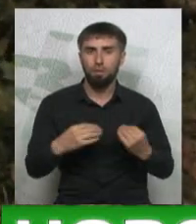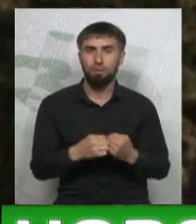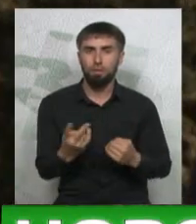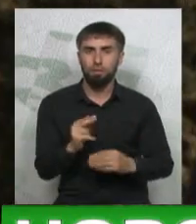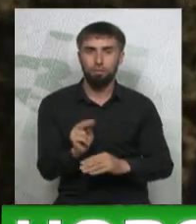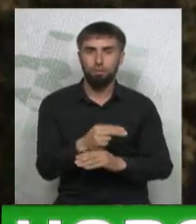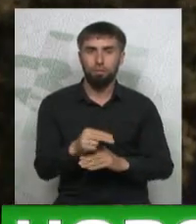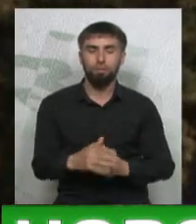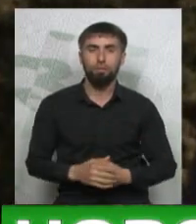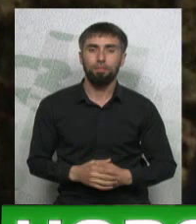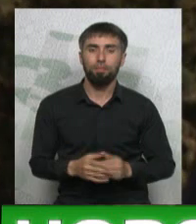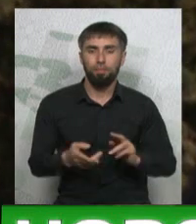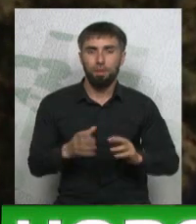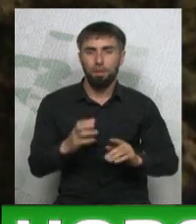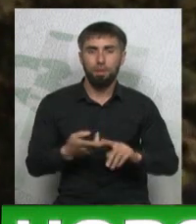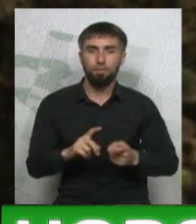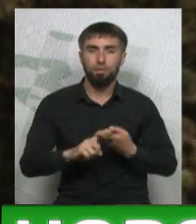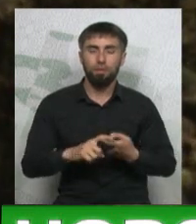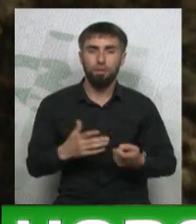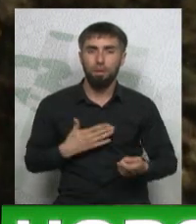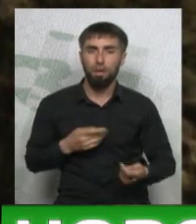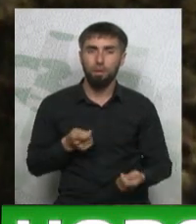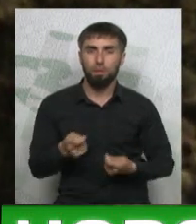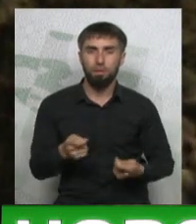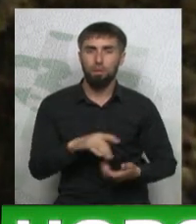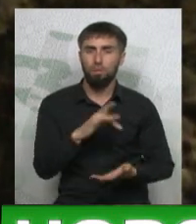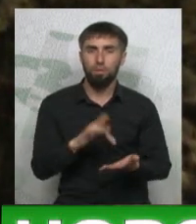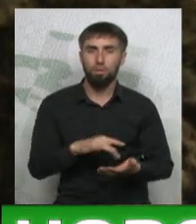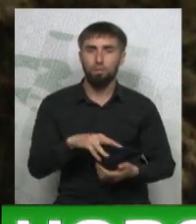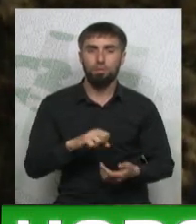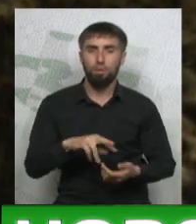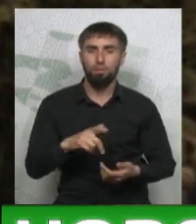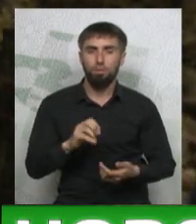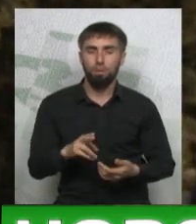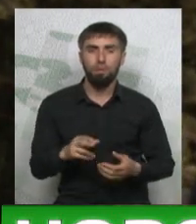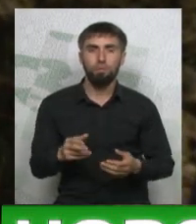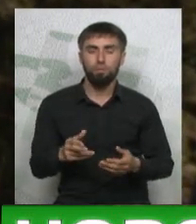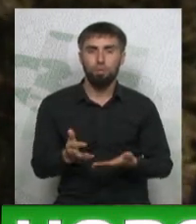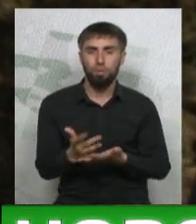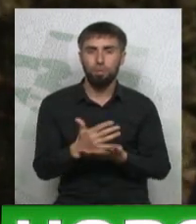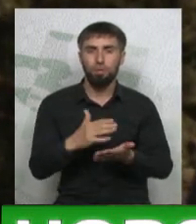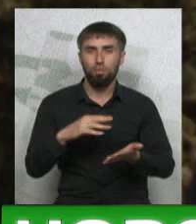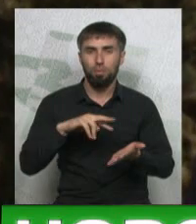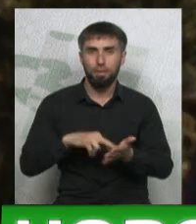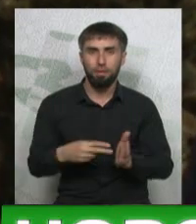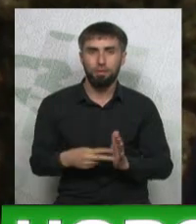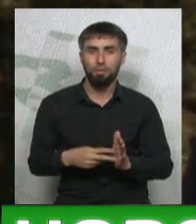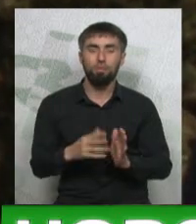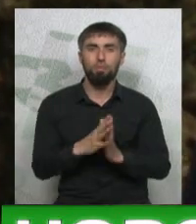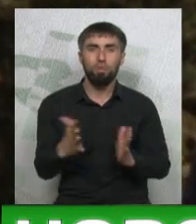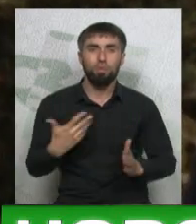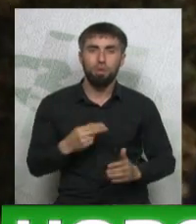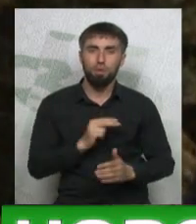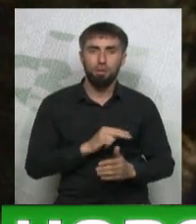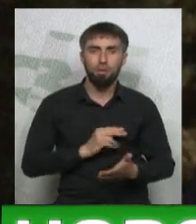харстали. Цолеца, ох, администрация, мало без района. Ваш, хая, комплекс в плане. Дока обох